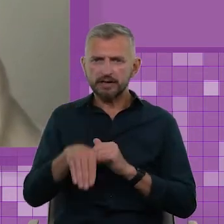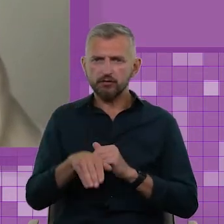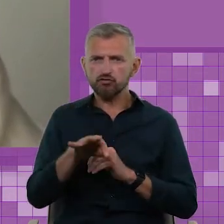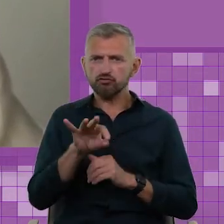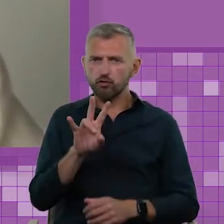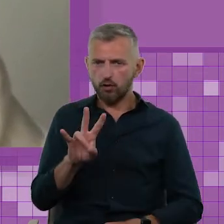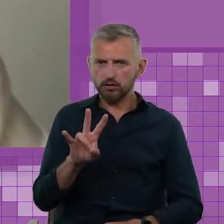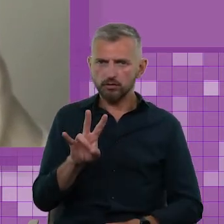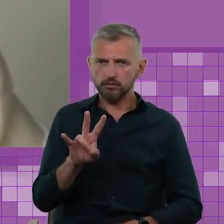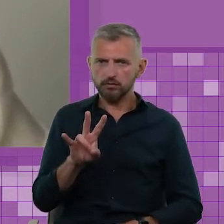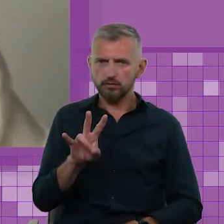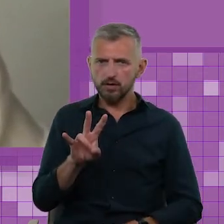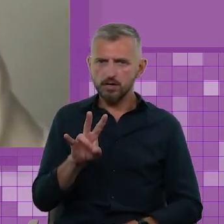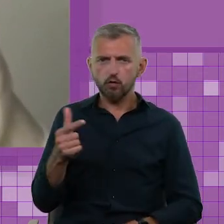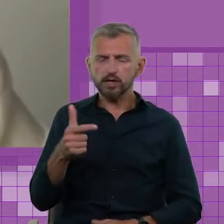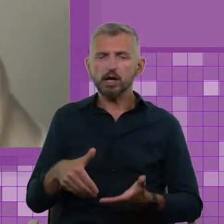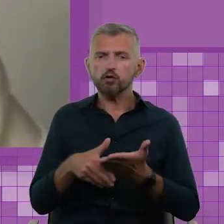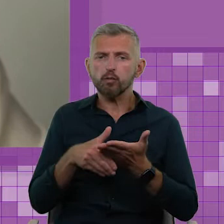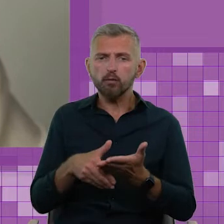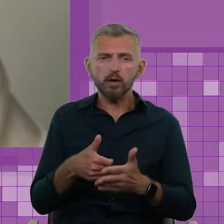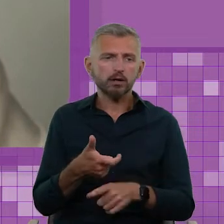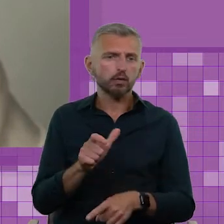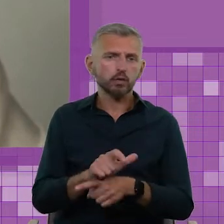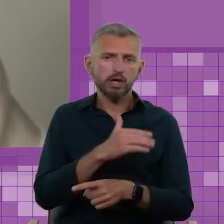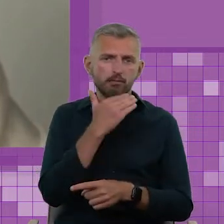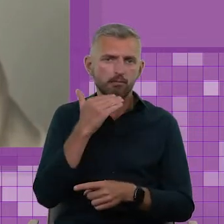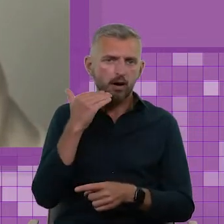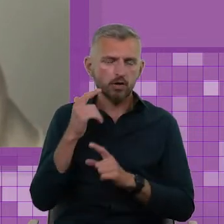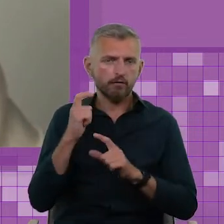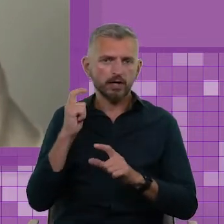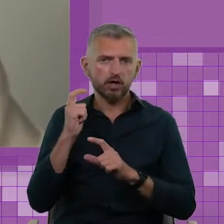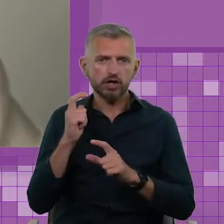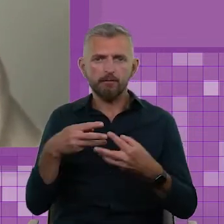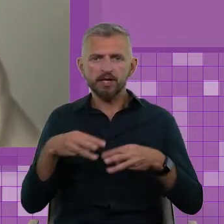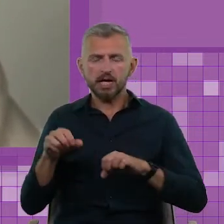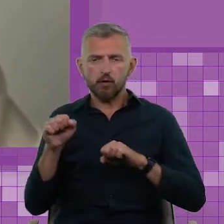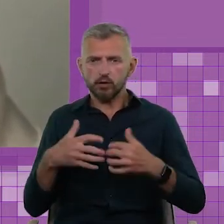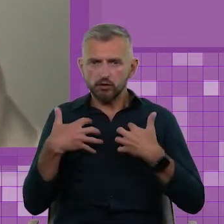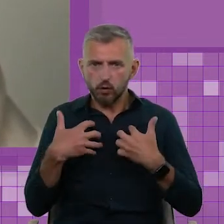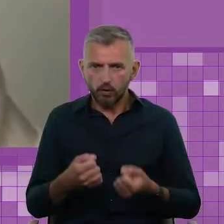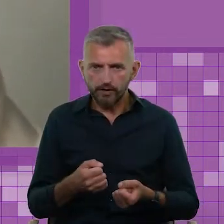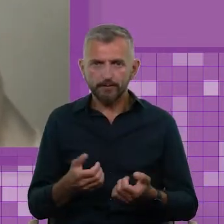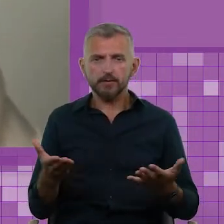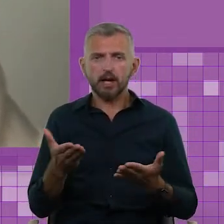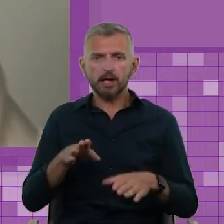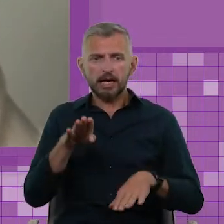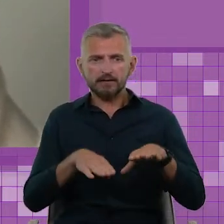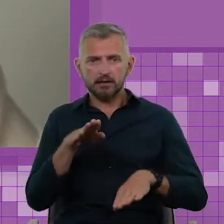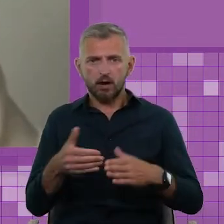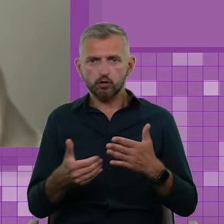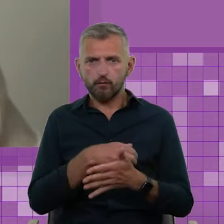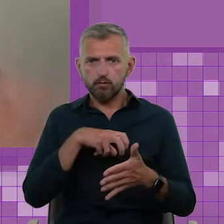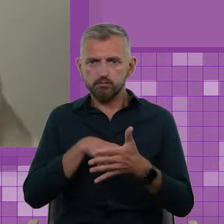6 тисяч тонн гуманітарної допомоги, дуже велика кількість вантажів Міністерства охорони здоров'я, які на складах нової